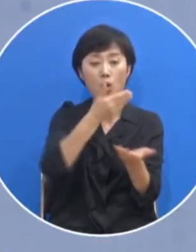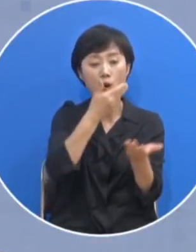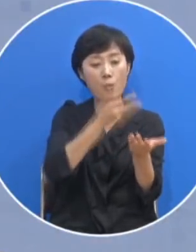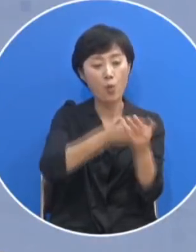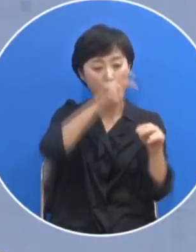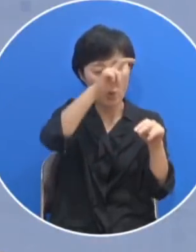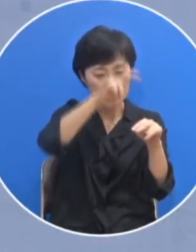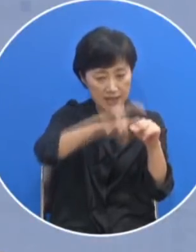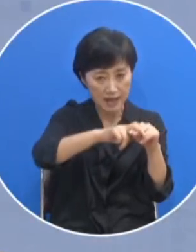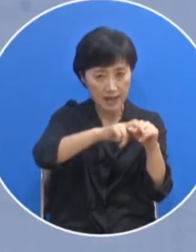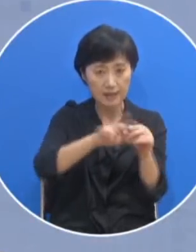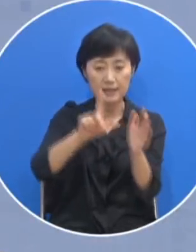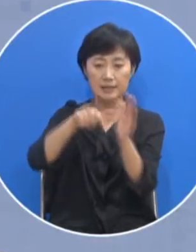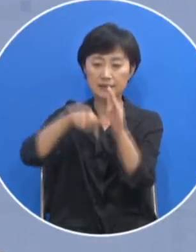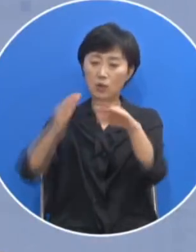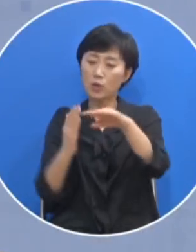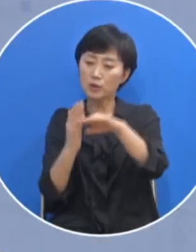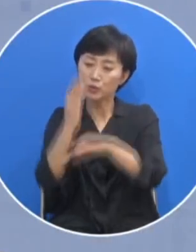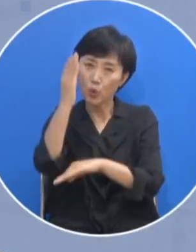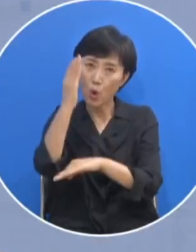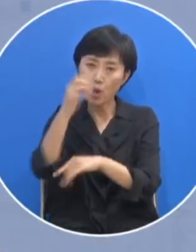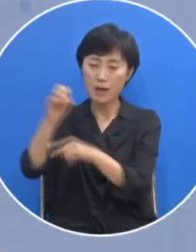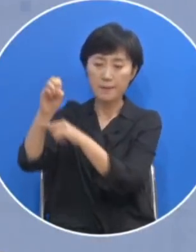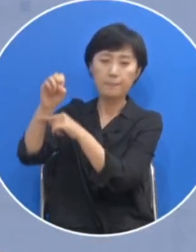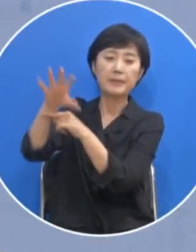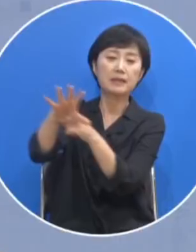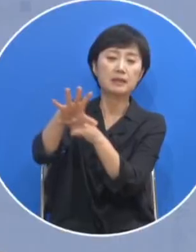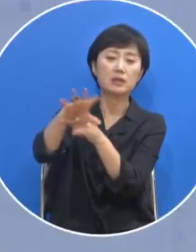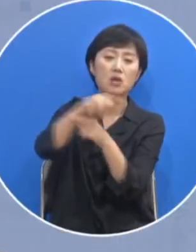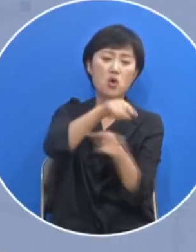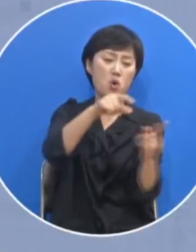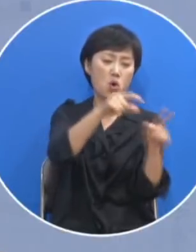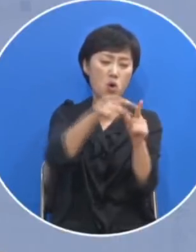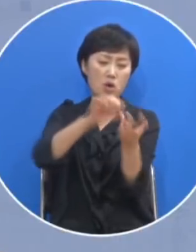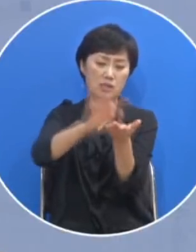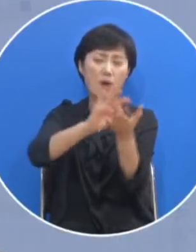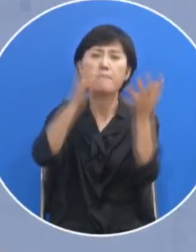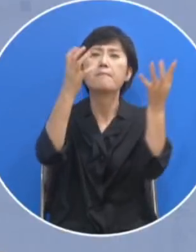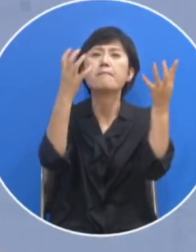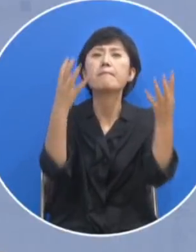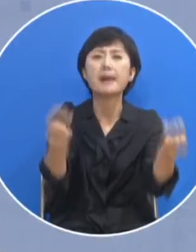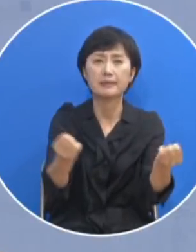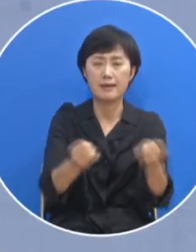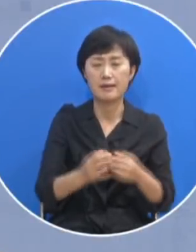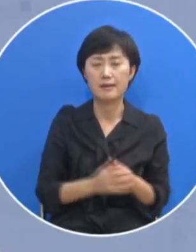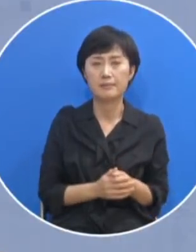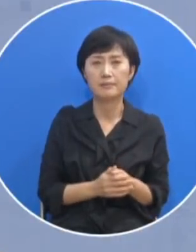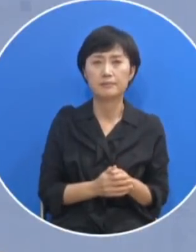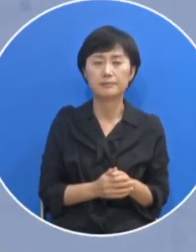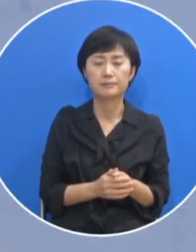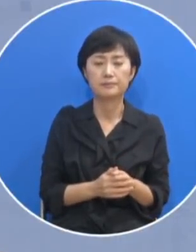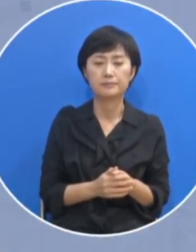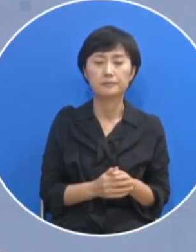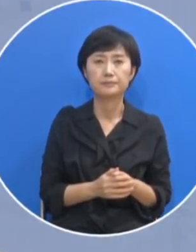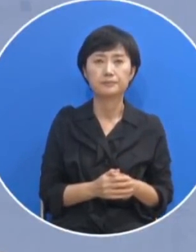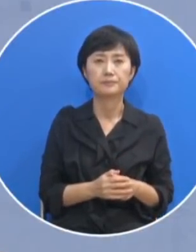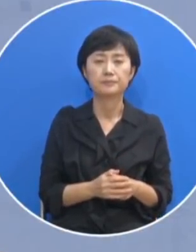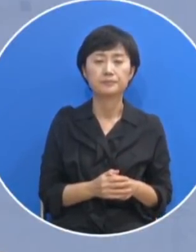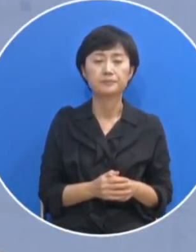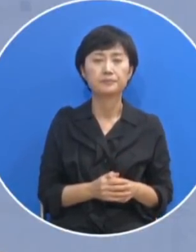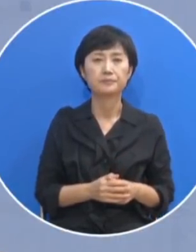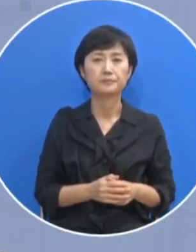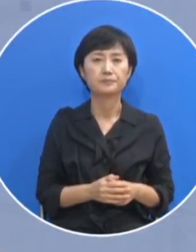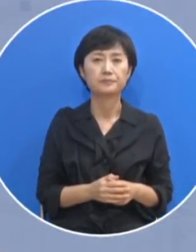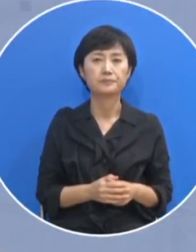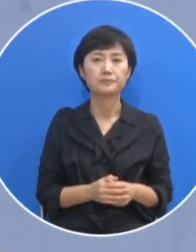영어 쓸 기도입니다 lesson 3 500 갑사 오니까 어딨어 마스터기 나봐 브라운 앱 해야 된다 또 학생 더불어 he